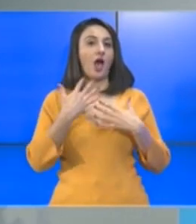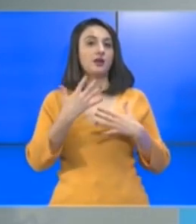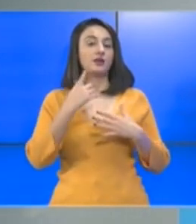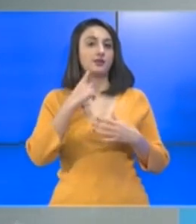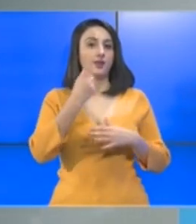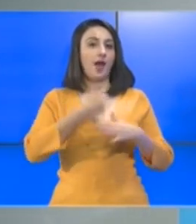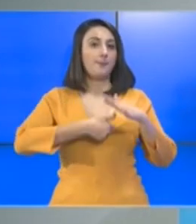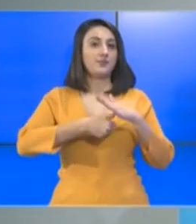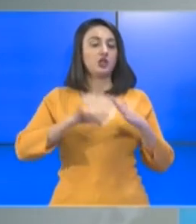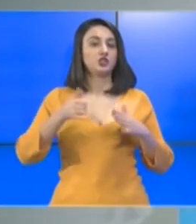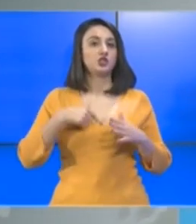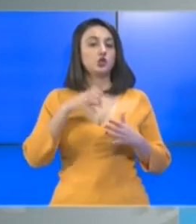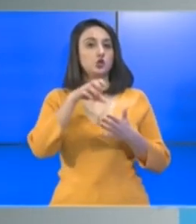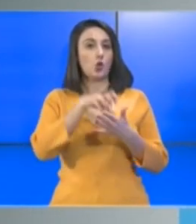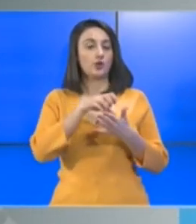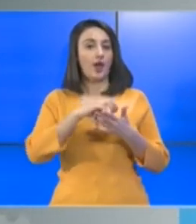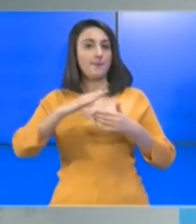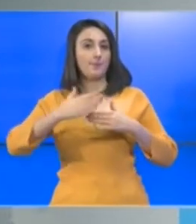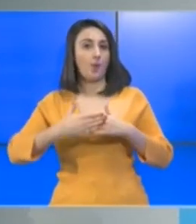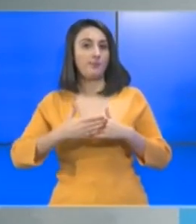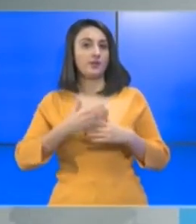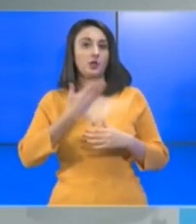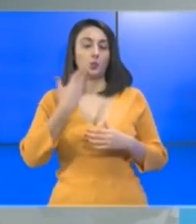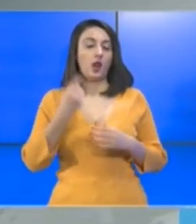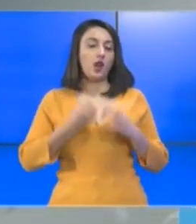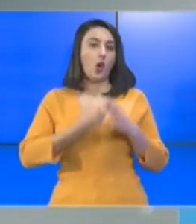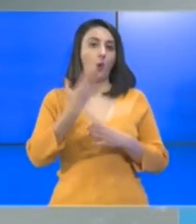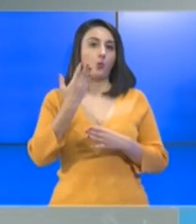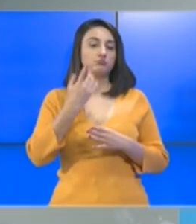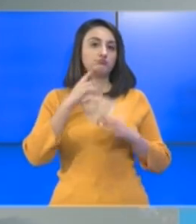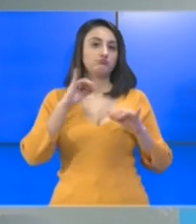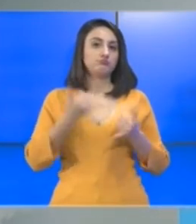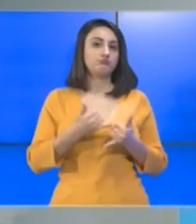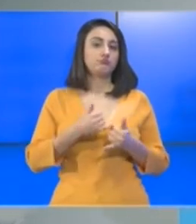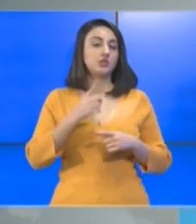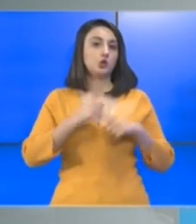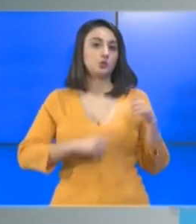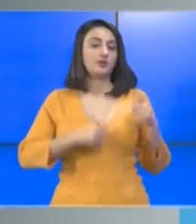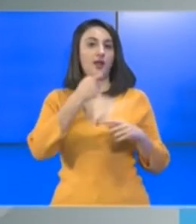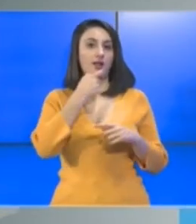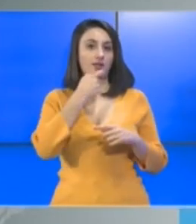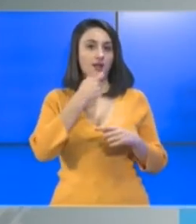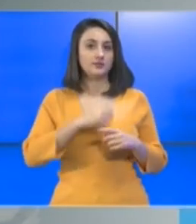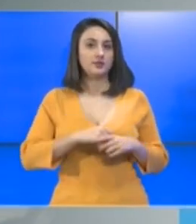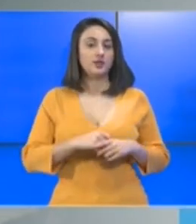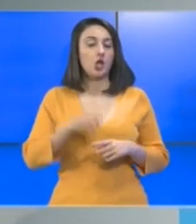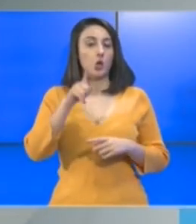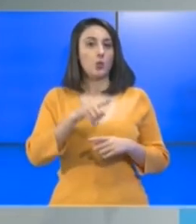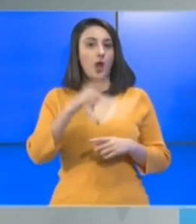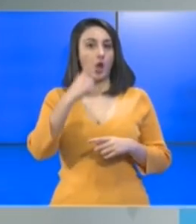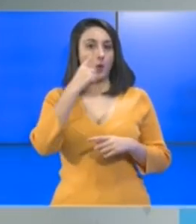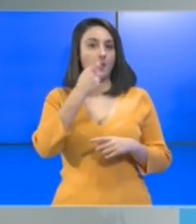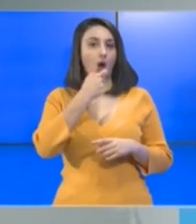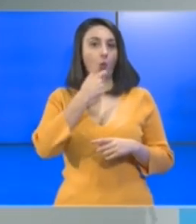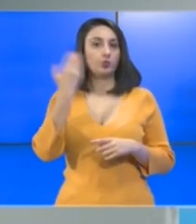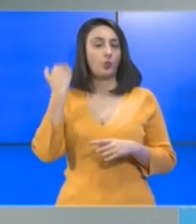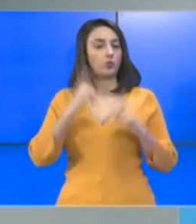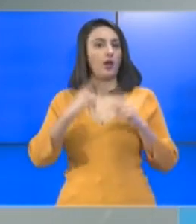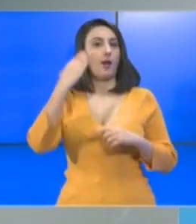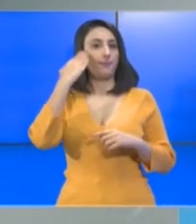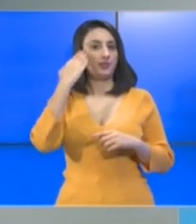din capitală și zonele limitrofe nu este nou. Se întâmplă cam de jumătate de an, din luna noiembrie anului trecut, dacă ne